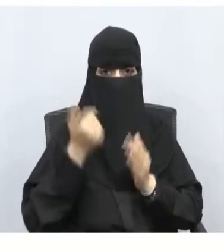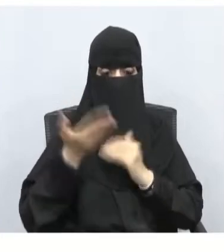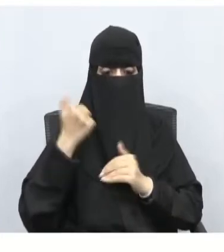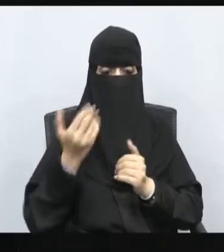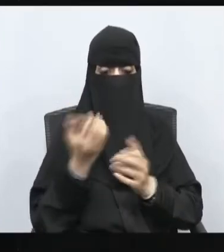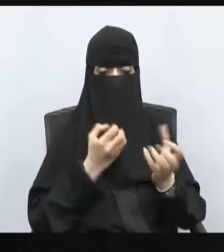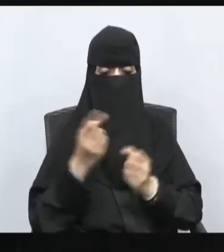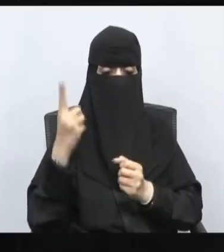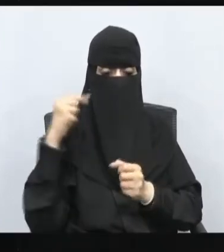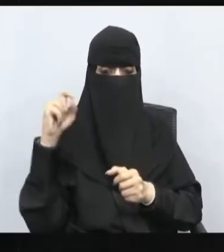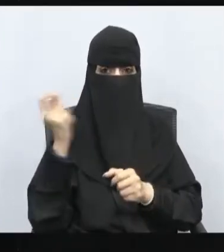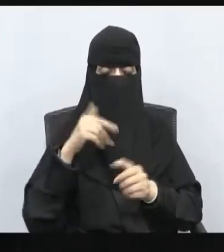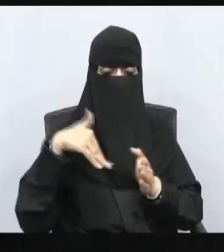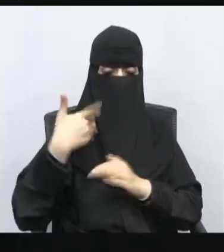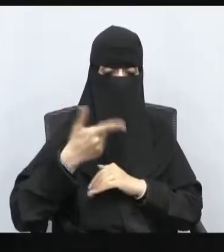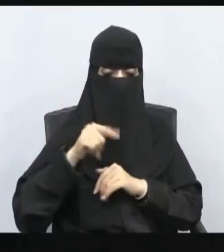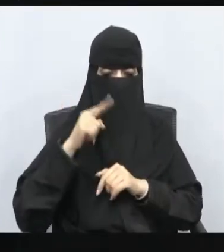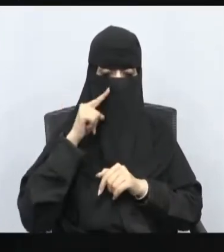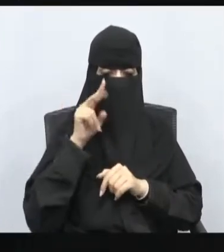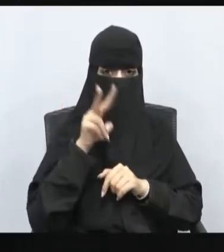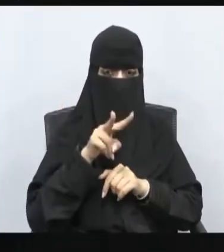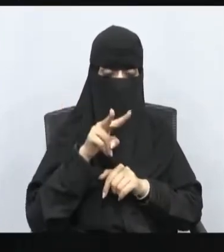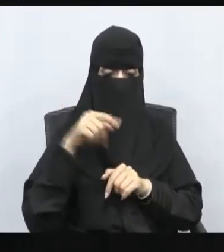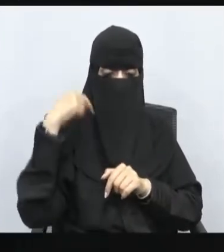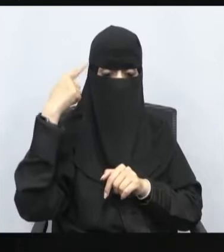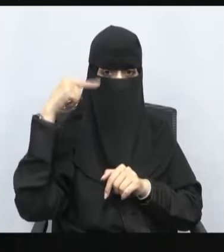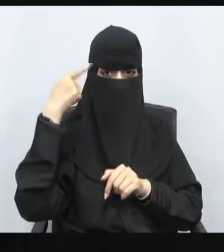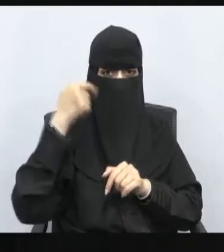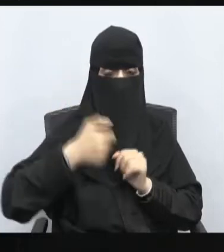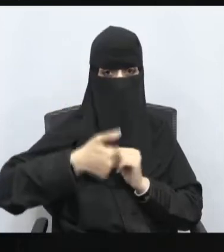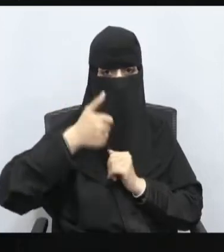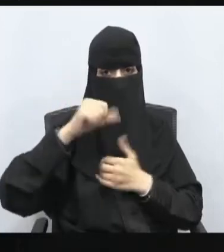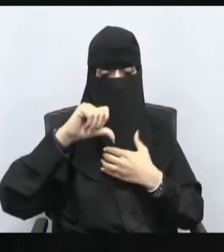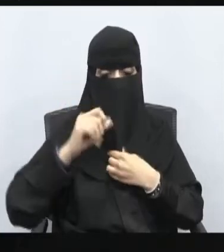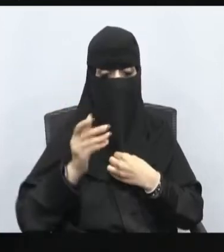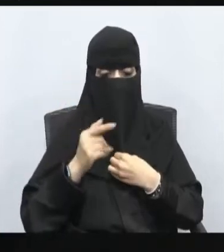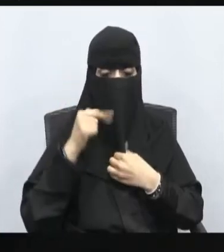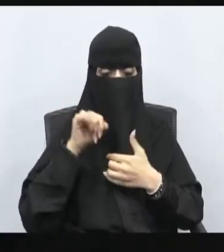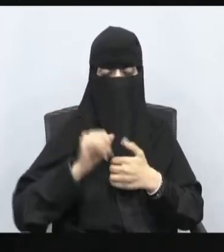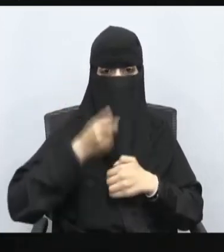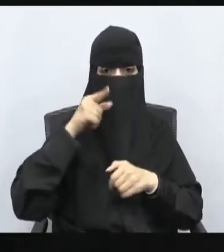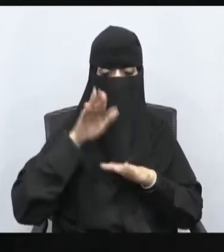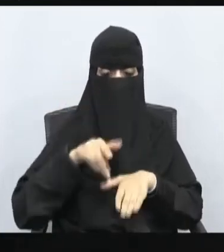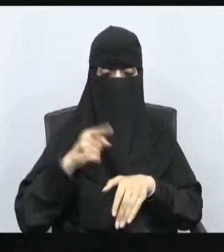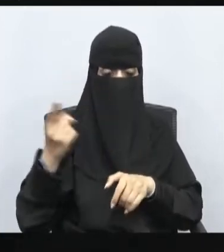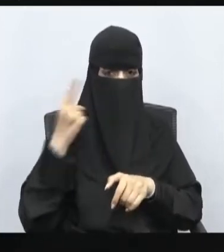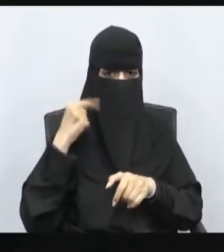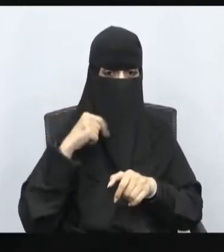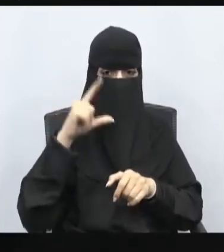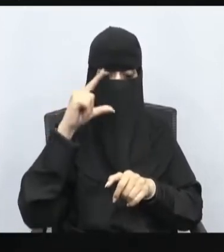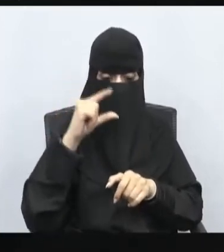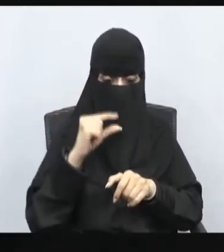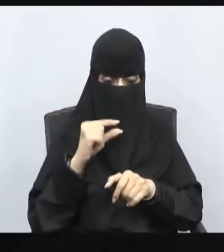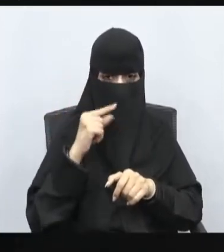تعرفنا على مصدر الصوت وسرعته، ولكن دعونا نتأمل ونفكر قليلا، ما الذي يجعل